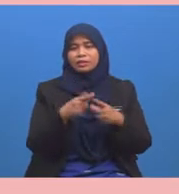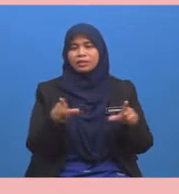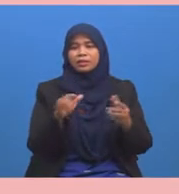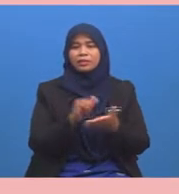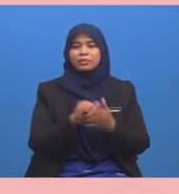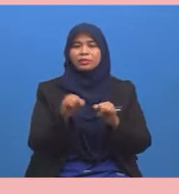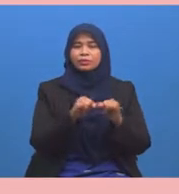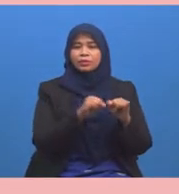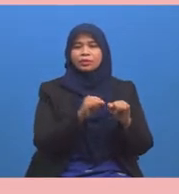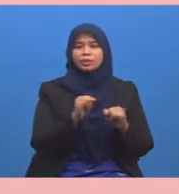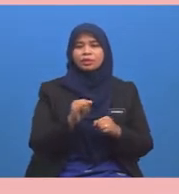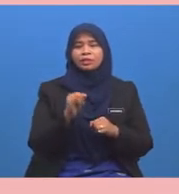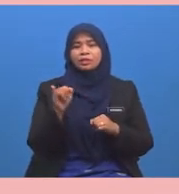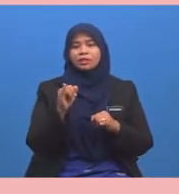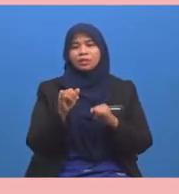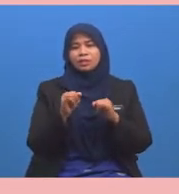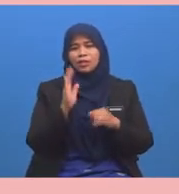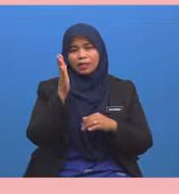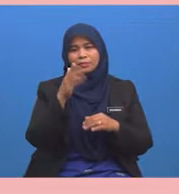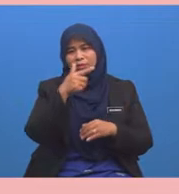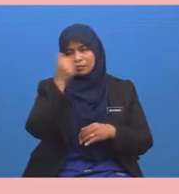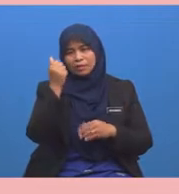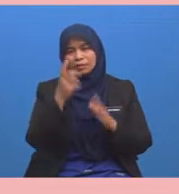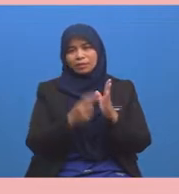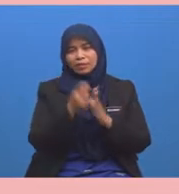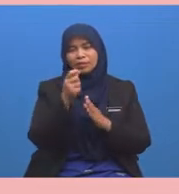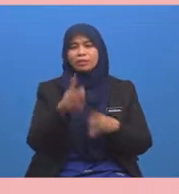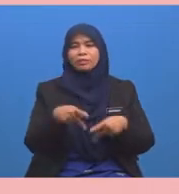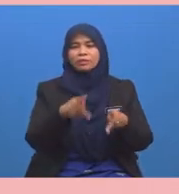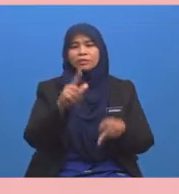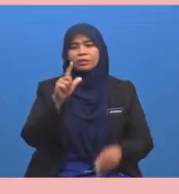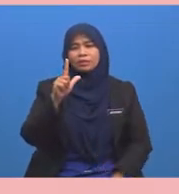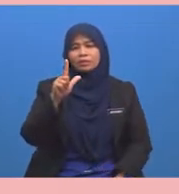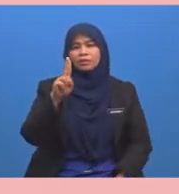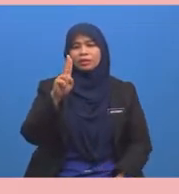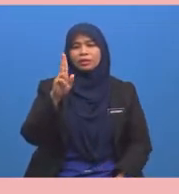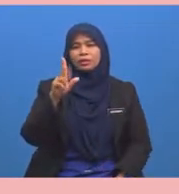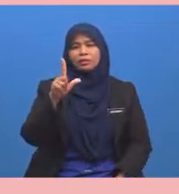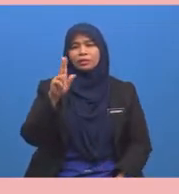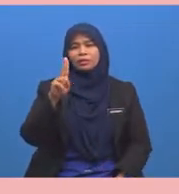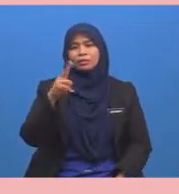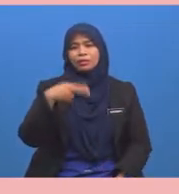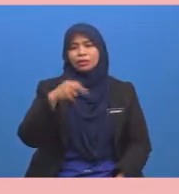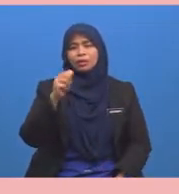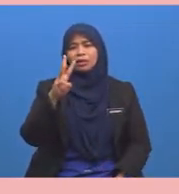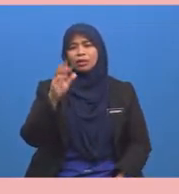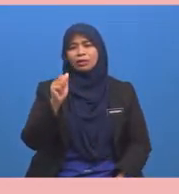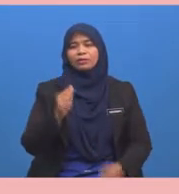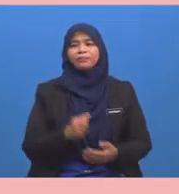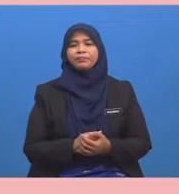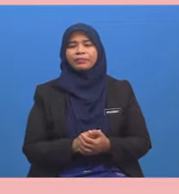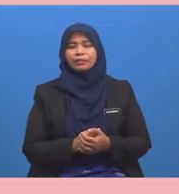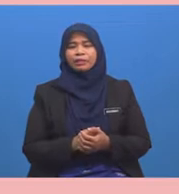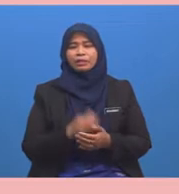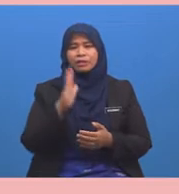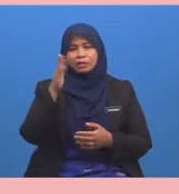Selain itu juga, ia mengakibatkan peningkatan proses luluh hawa. Tanpa tumbuh-tumbuhan, ia akan